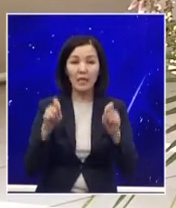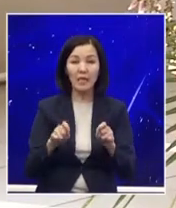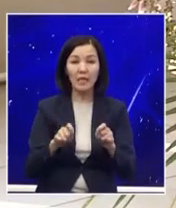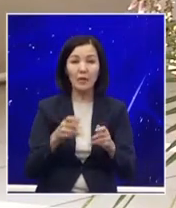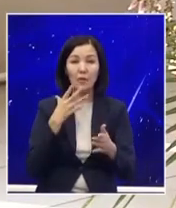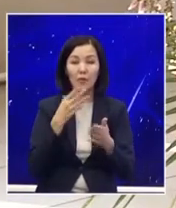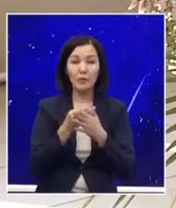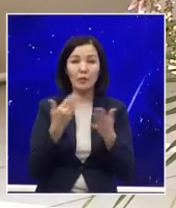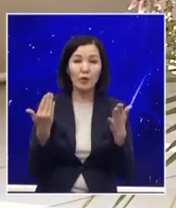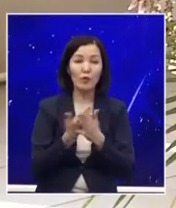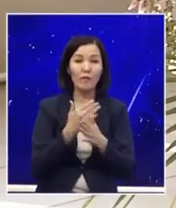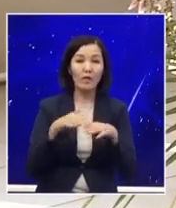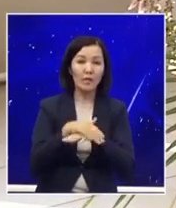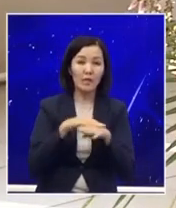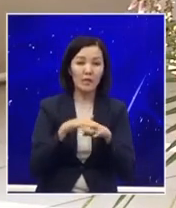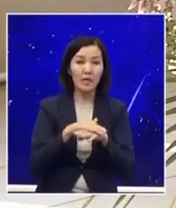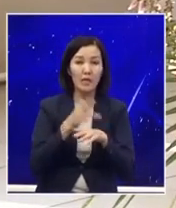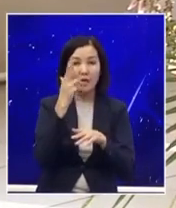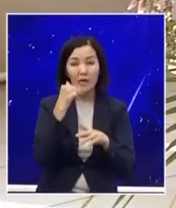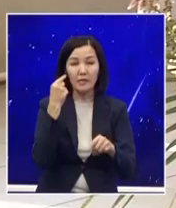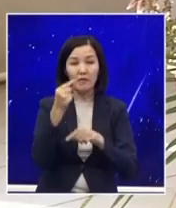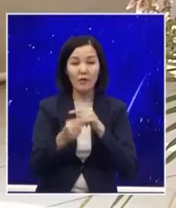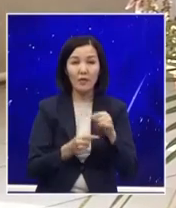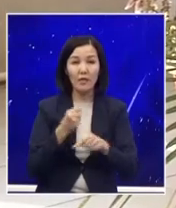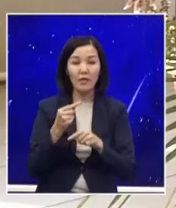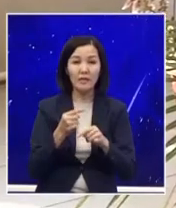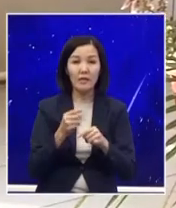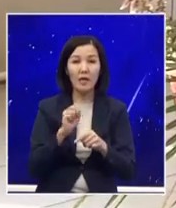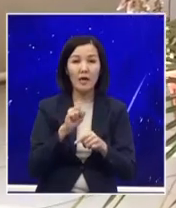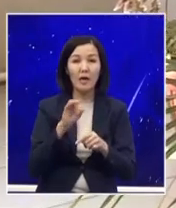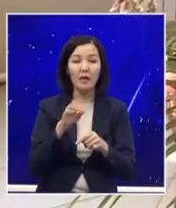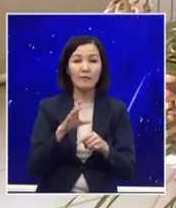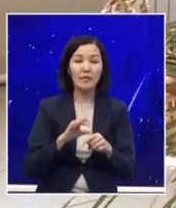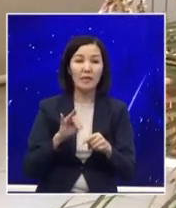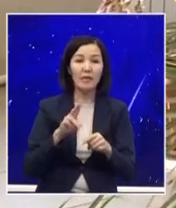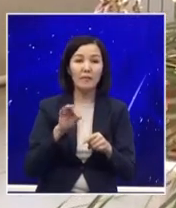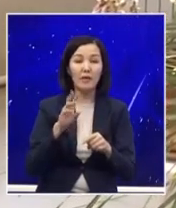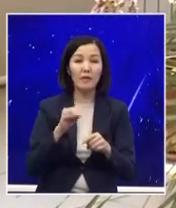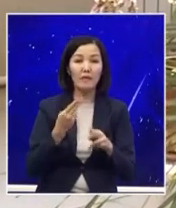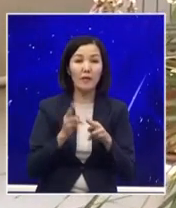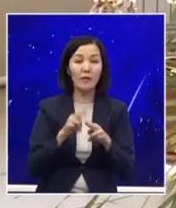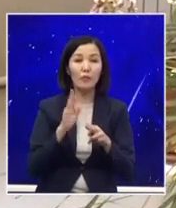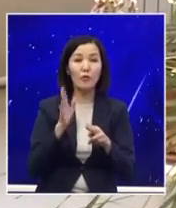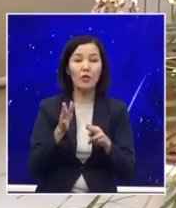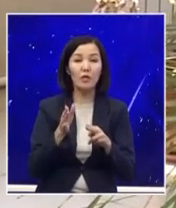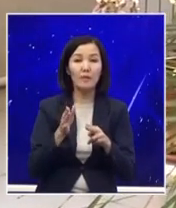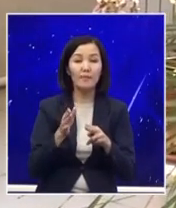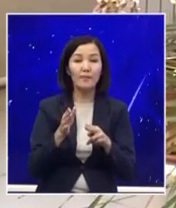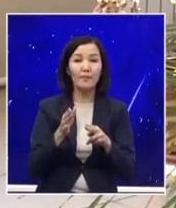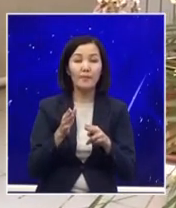себя новый рынок, освоились на рынке Объединенных Арабских Эмиратов и думаем, что это будет